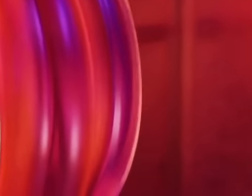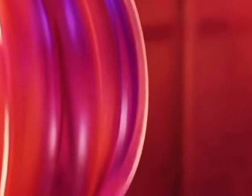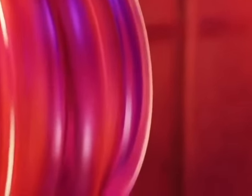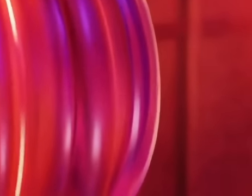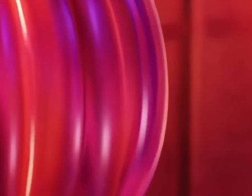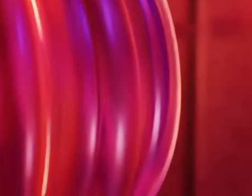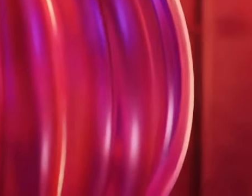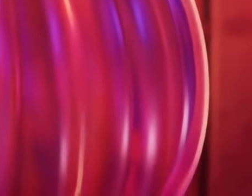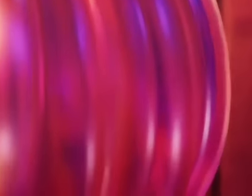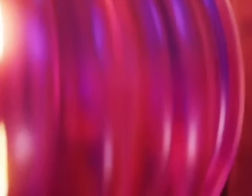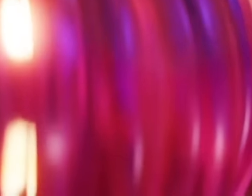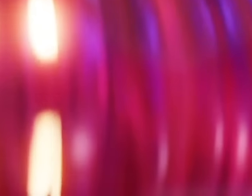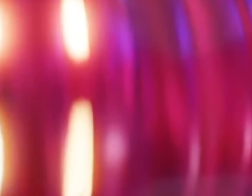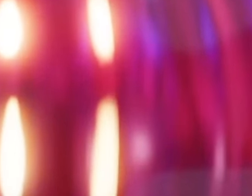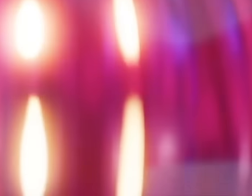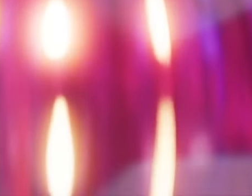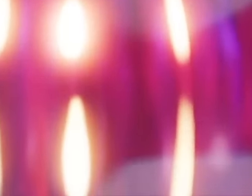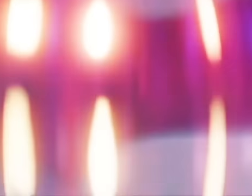واجعله لنا